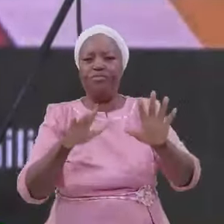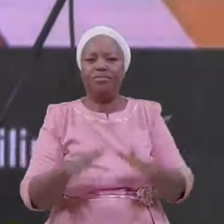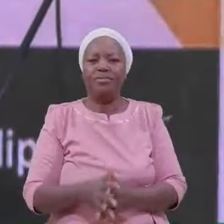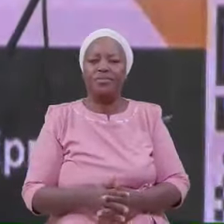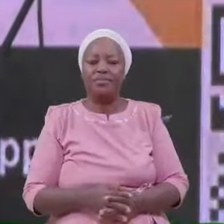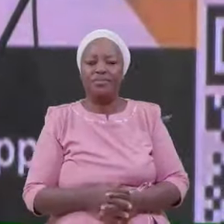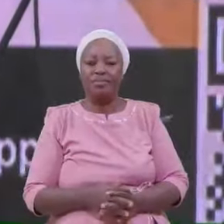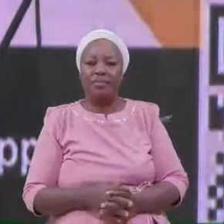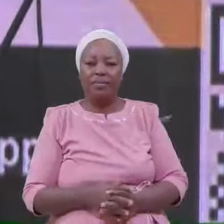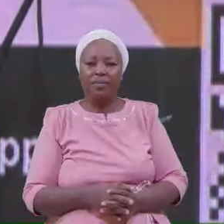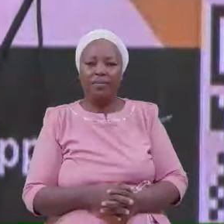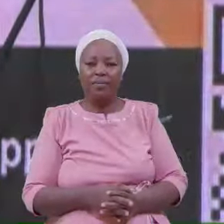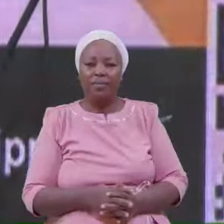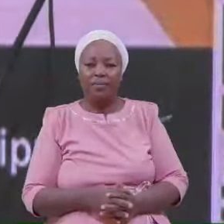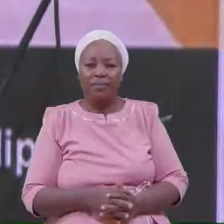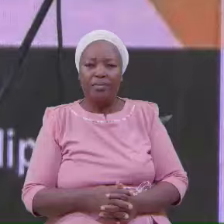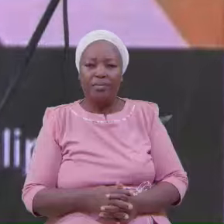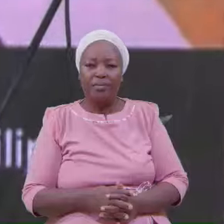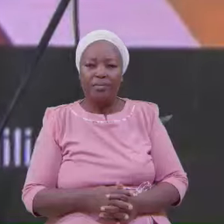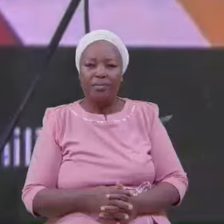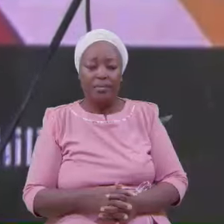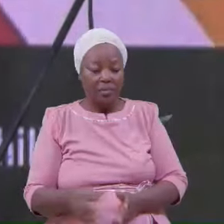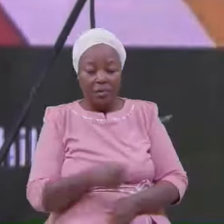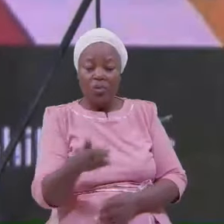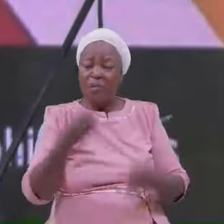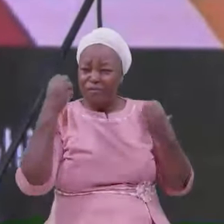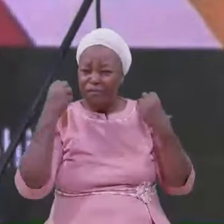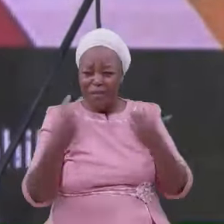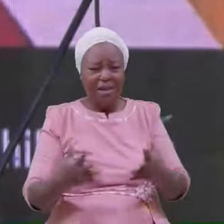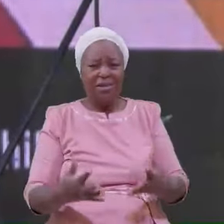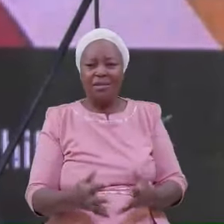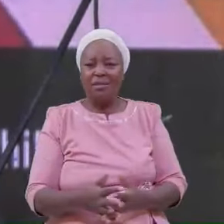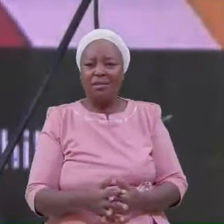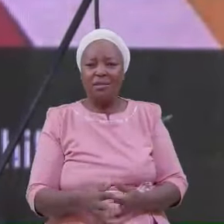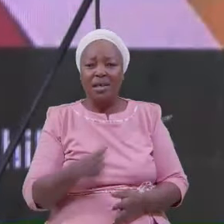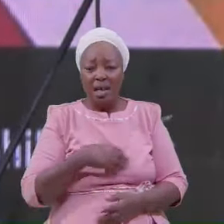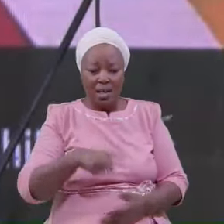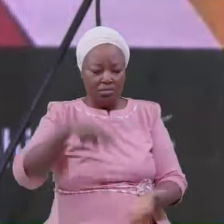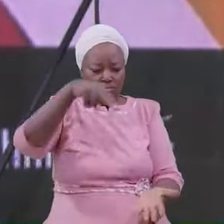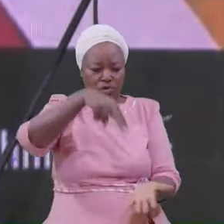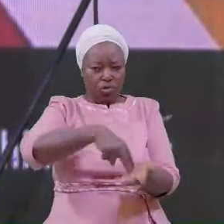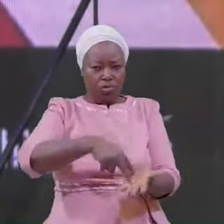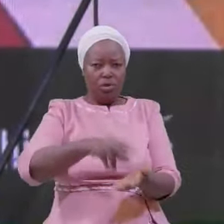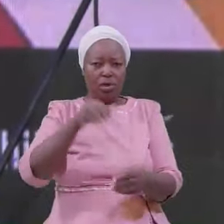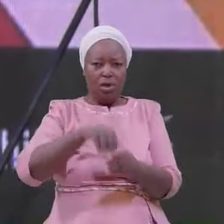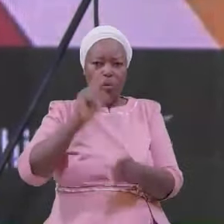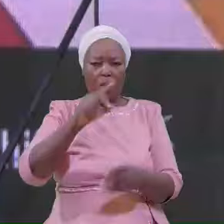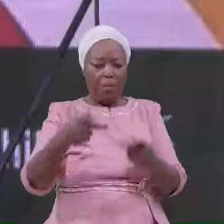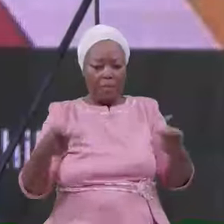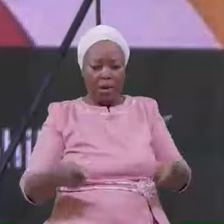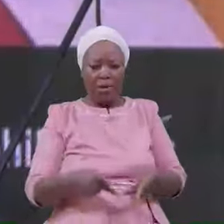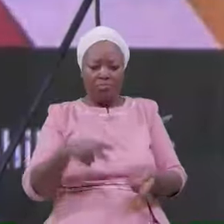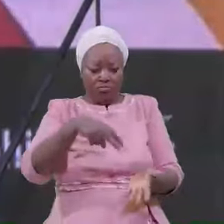sa maraming tao. There were many. Marami. And he stood in one place. Na nakatayo sa lugar na yon.